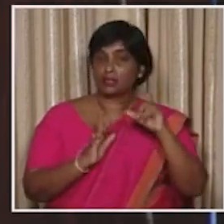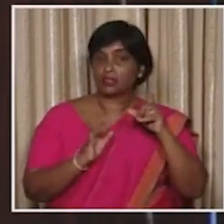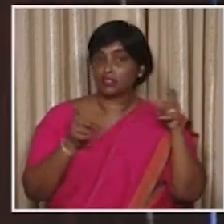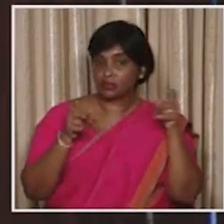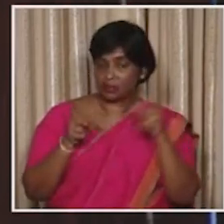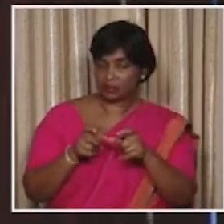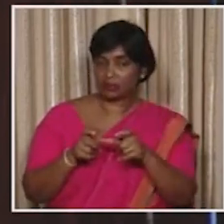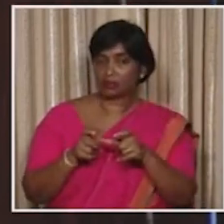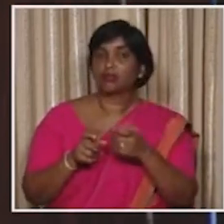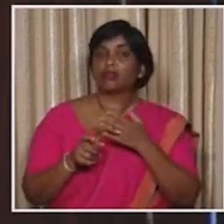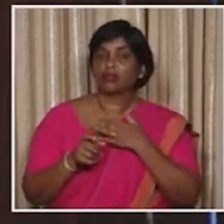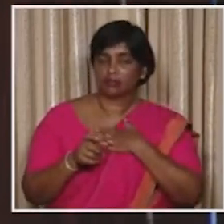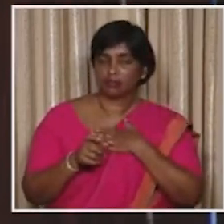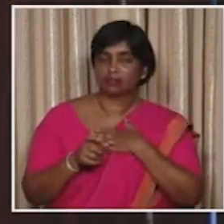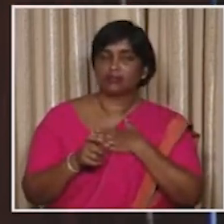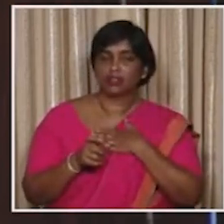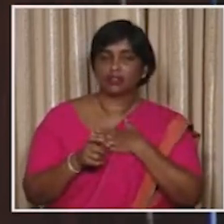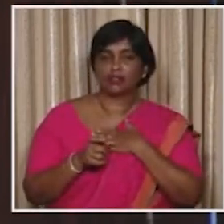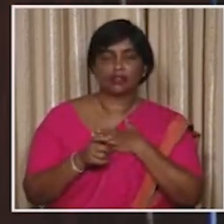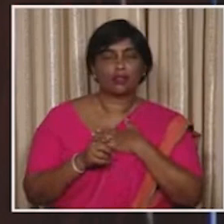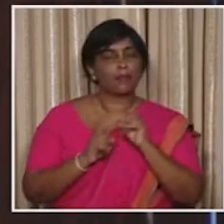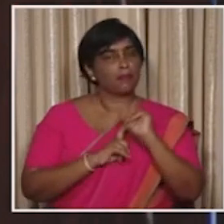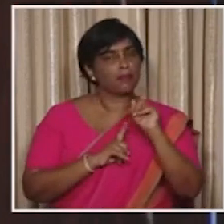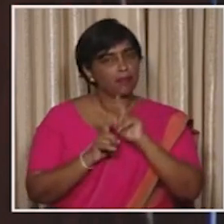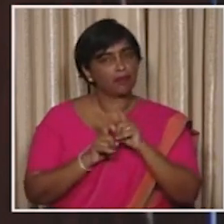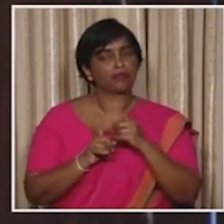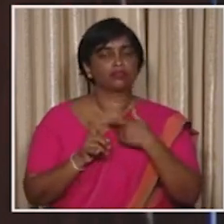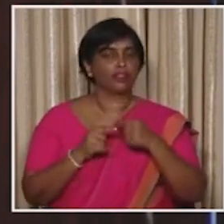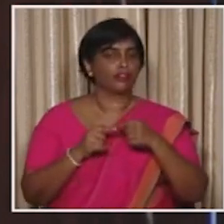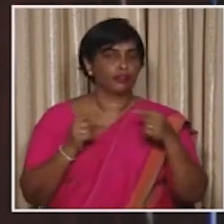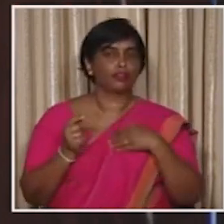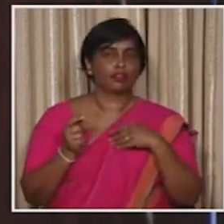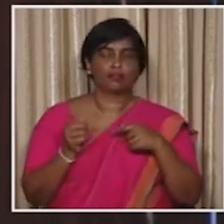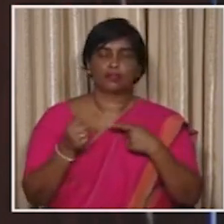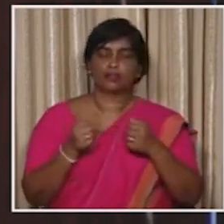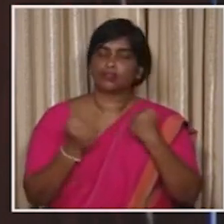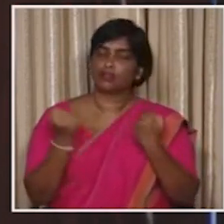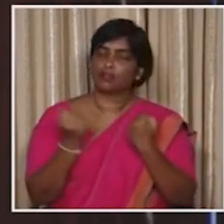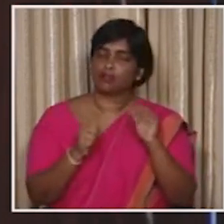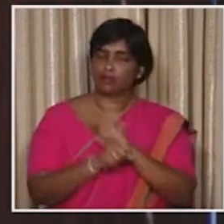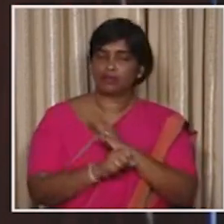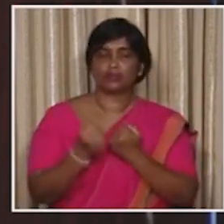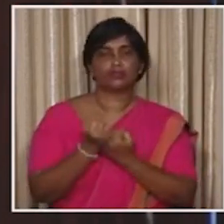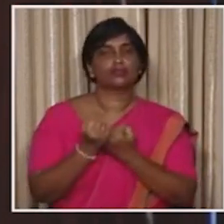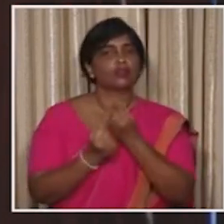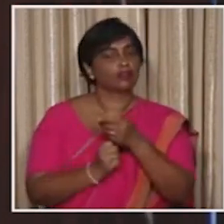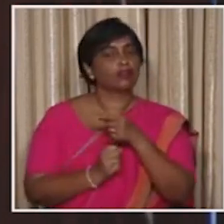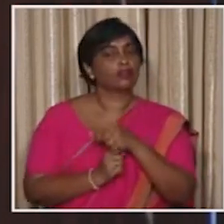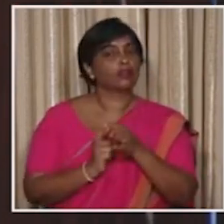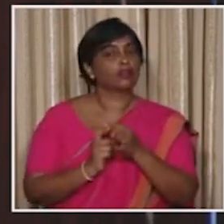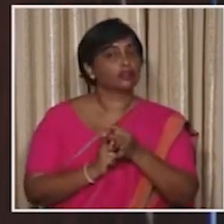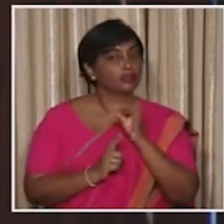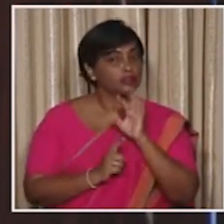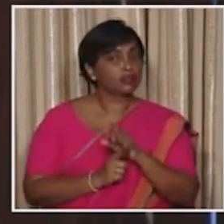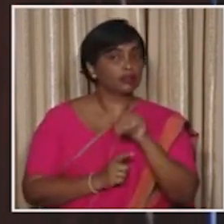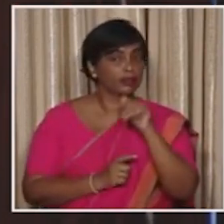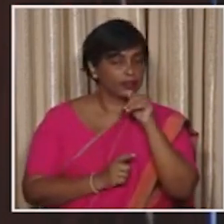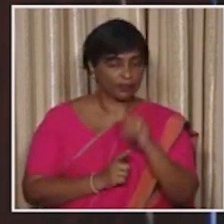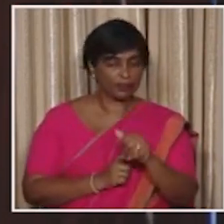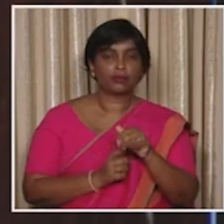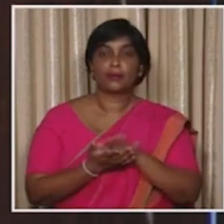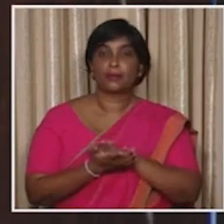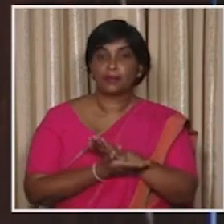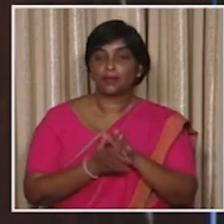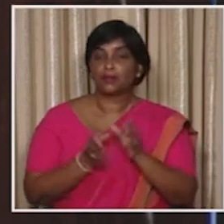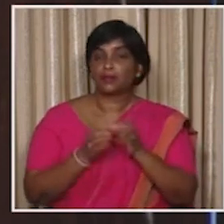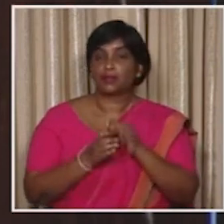කරලා තියෙනවා නම් අපි පාර්ලිමේන්තුවක් විදිහට විපක්ෂයට අපේ සම්පූර්ණ සහයෝගය දෙනවා. ඒ නිසා මම නිවැරදි කරන්නේ ජනාධිපතිතුමා ඉතාමත් පැහැදිලිව